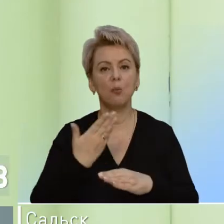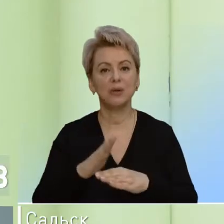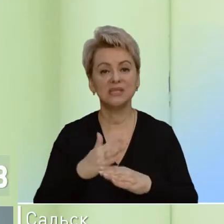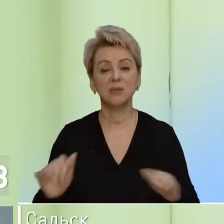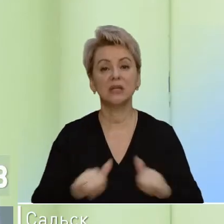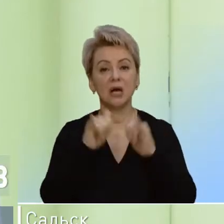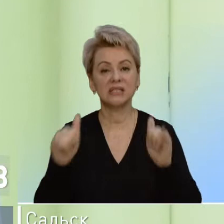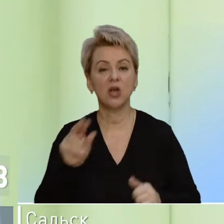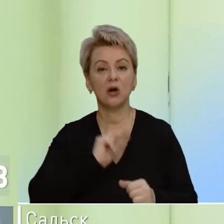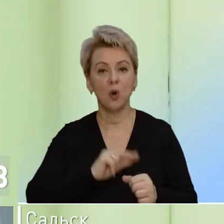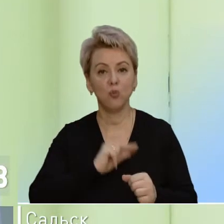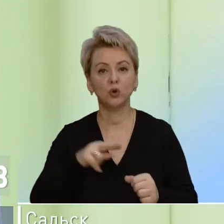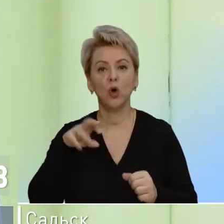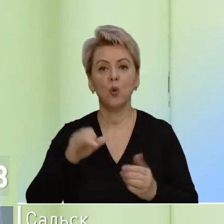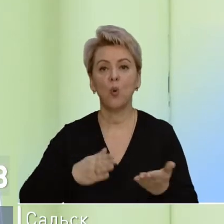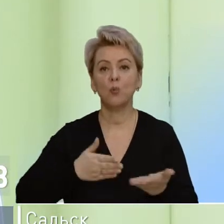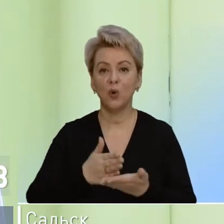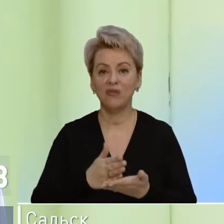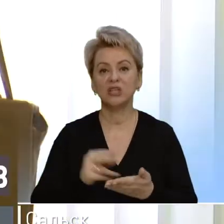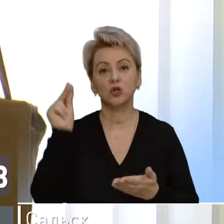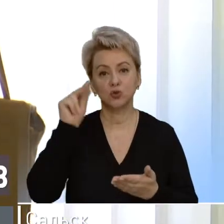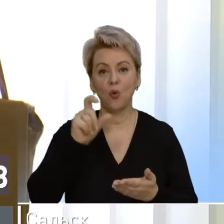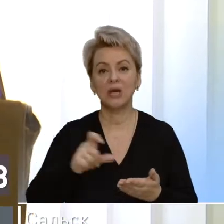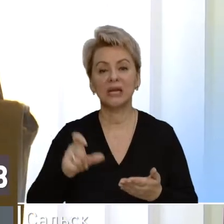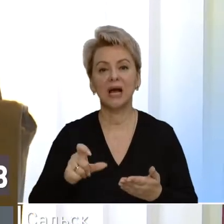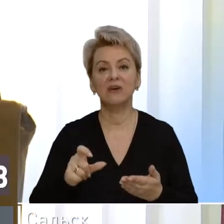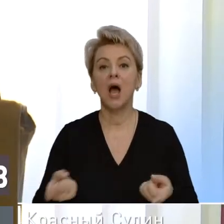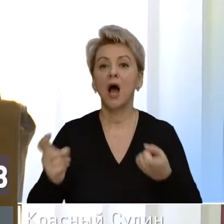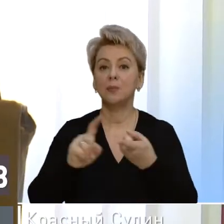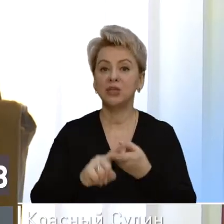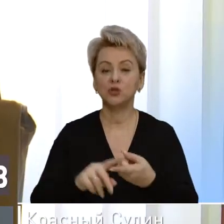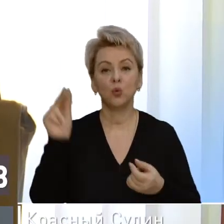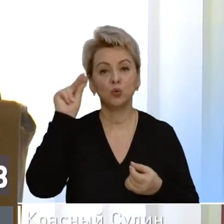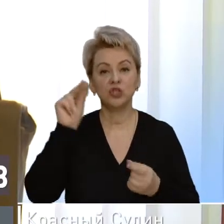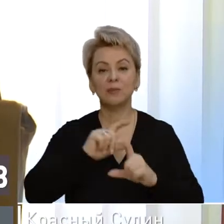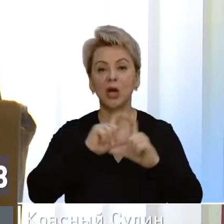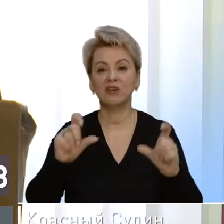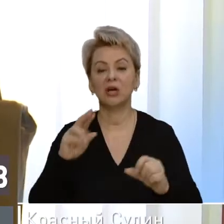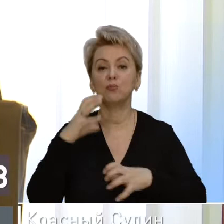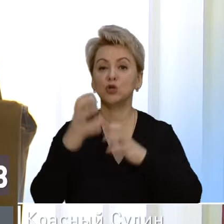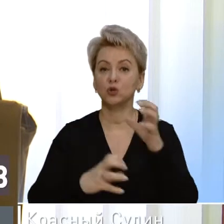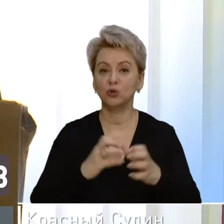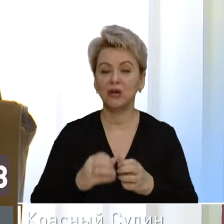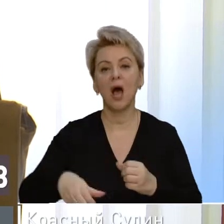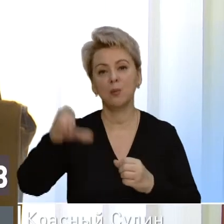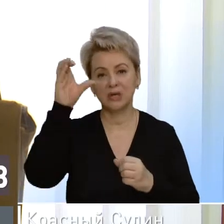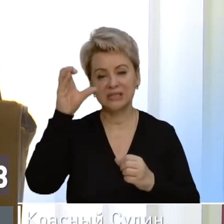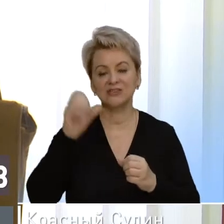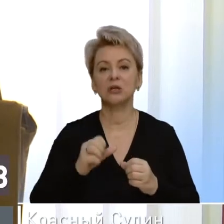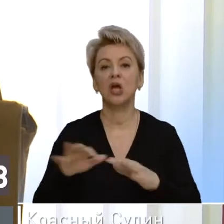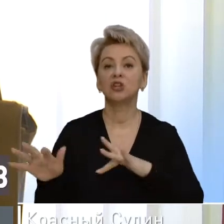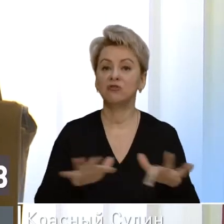постепенно развивается работа по профориентации школьников. А присоединение учебного учреждения к международному